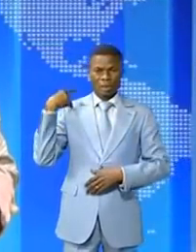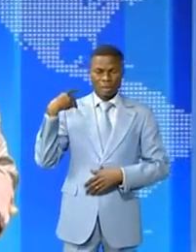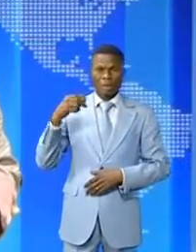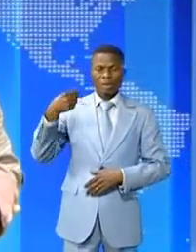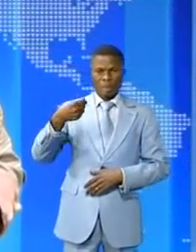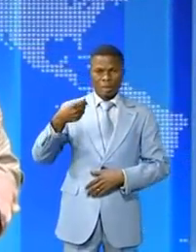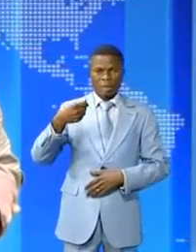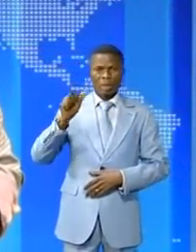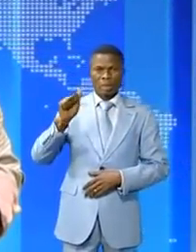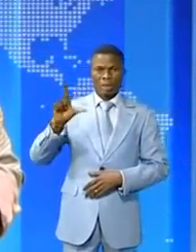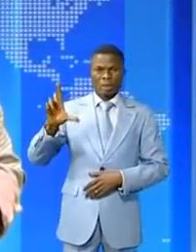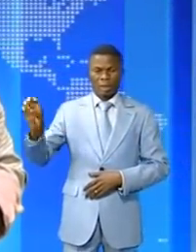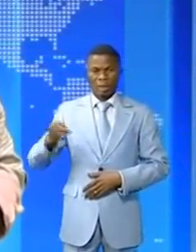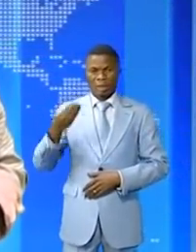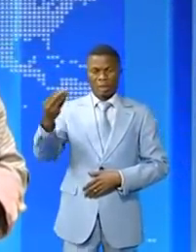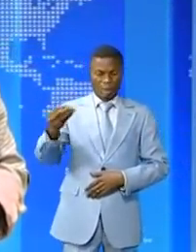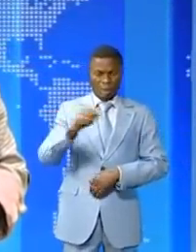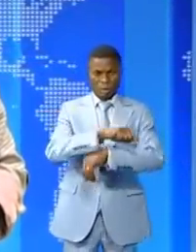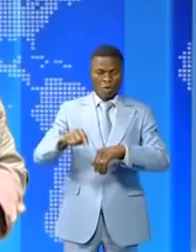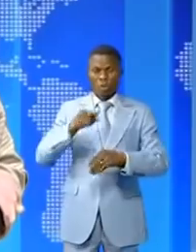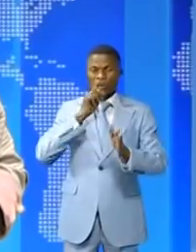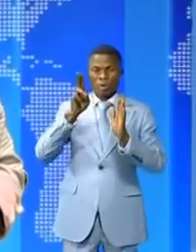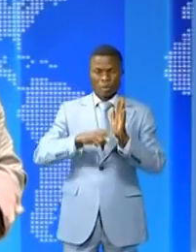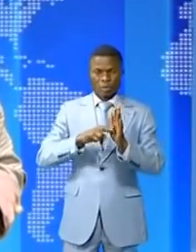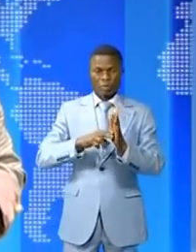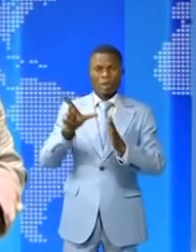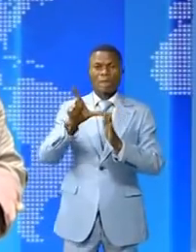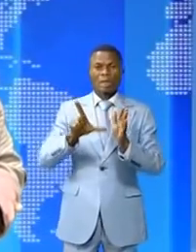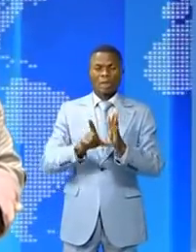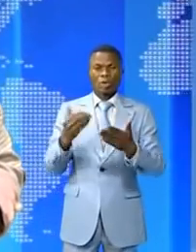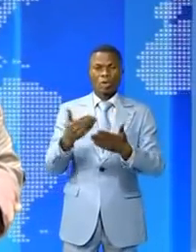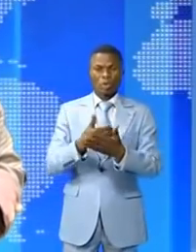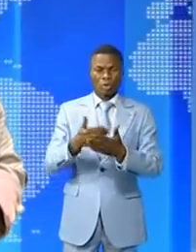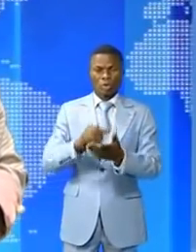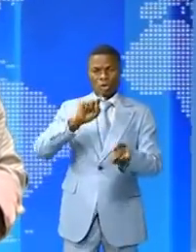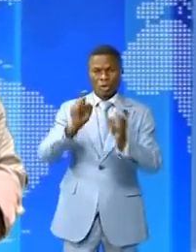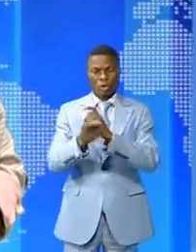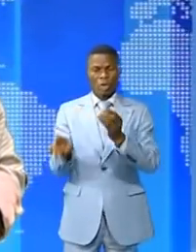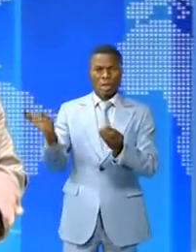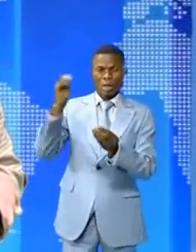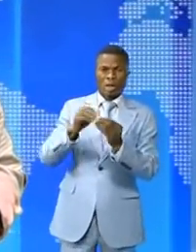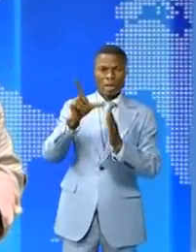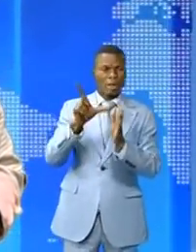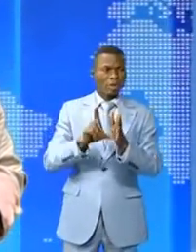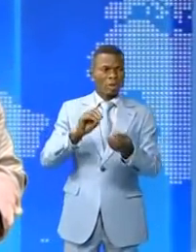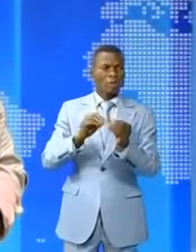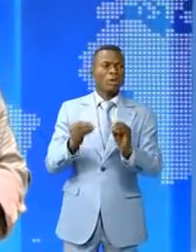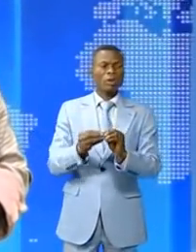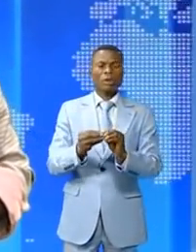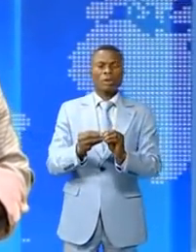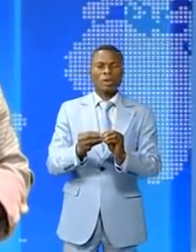a déposé ce mardi au bureau de la Chambre basse du Parlement une proposition de loi modifiant et complétant la loi numéro